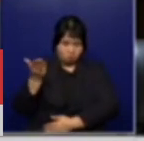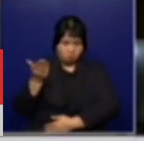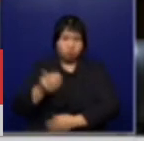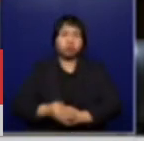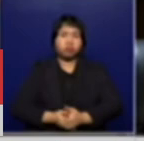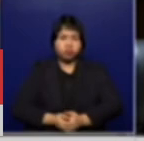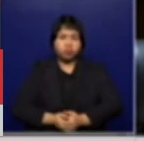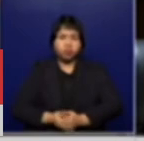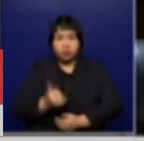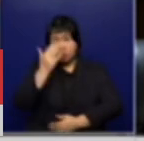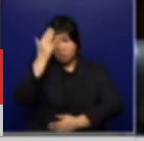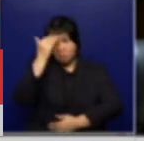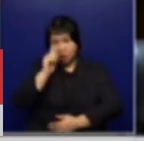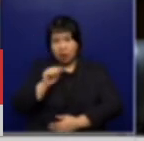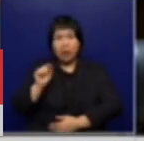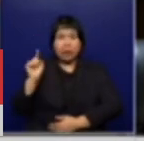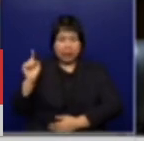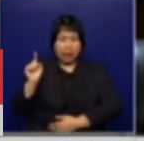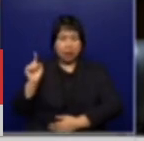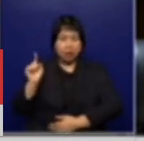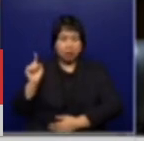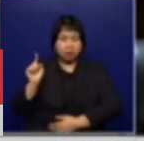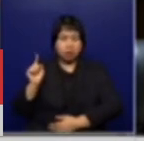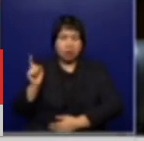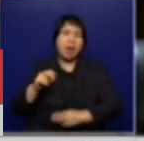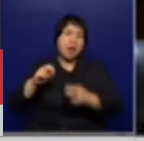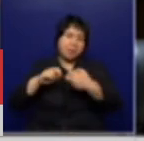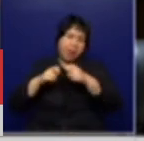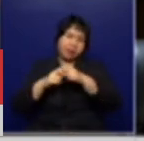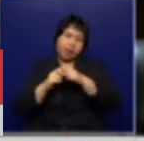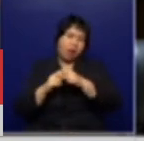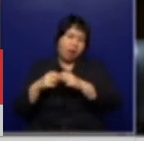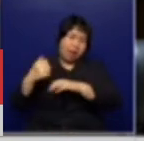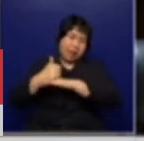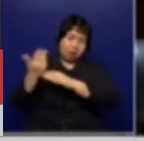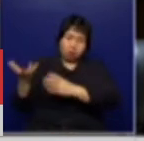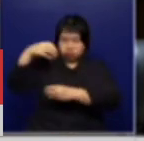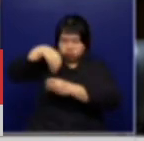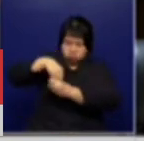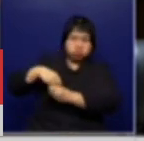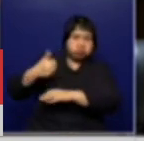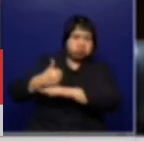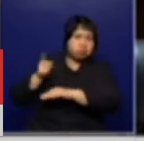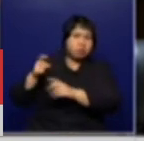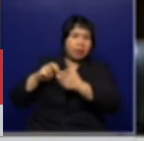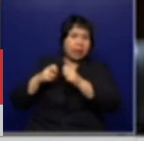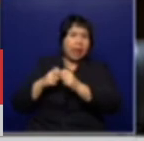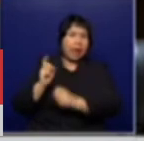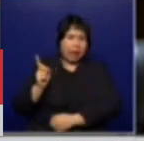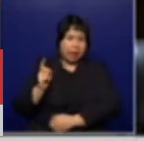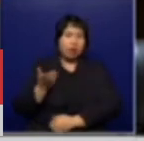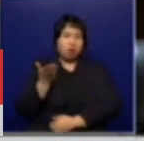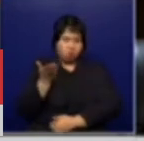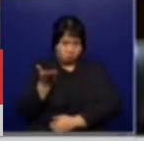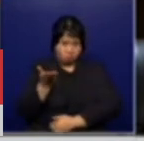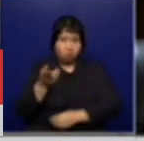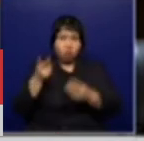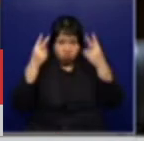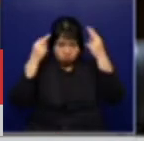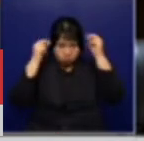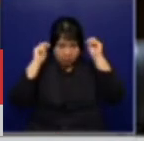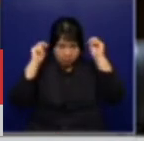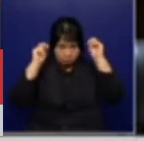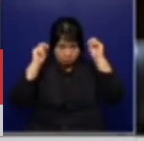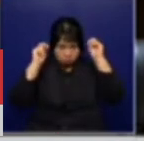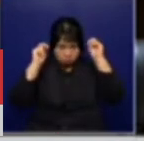ตรีเพราะท่านคือศูนย์รวมของปัญหาบ้านเมืองในขณะนี้ค่ะขอให้พลเอกประยุทธ์ได้ประ